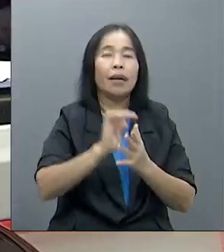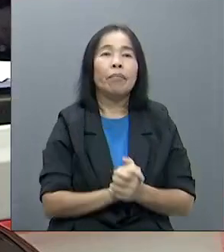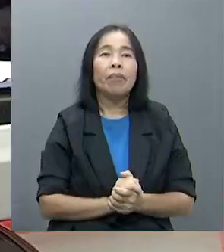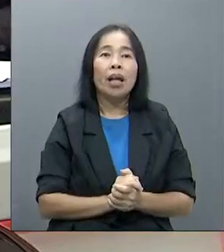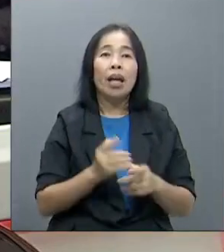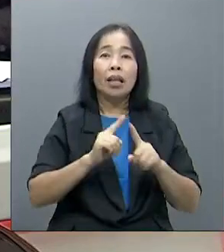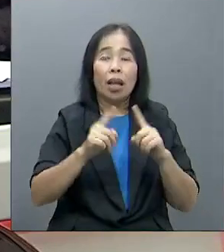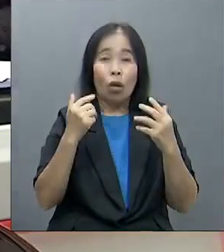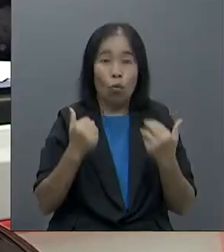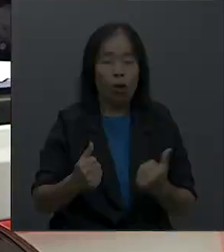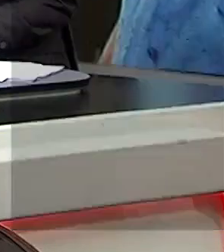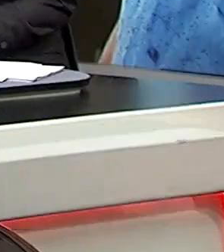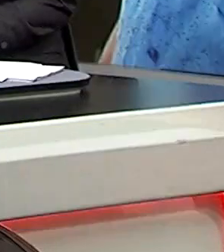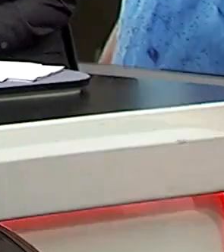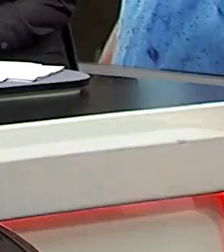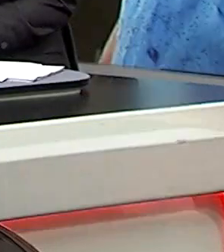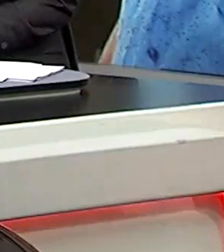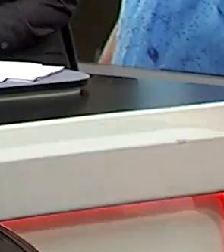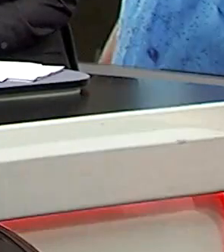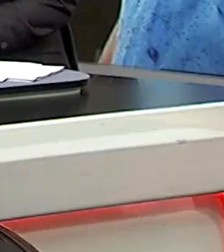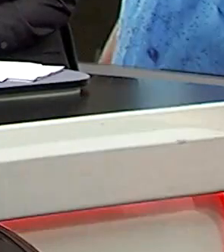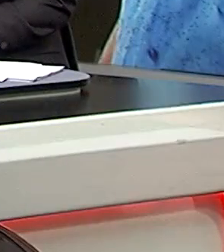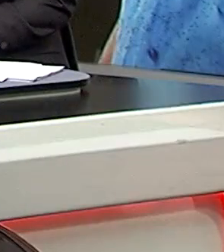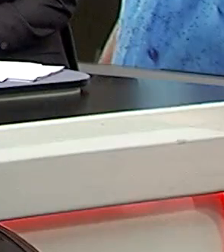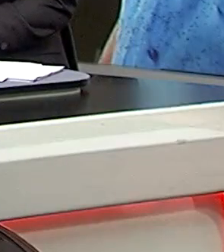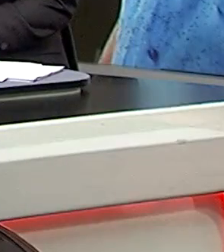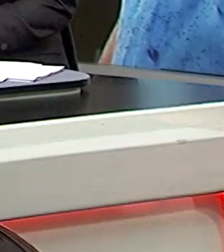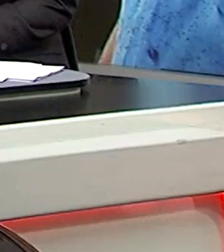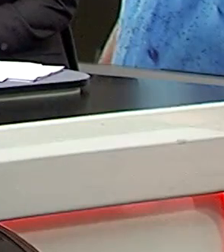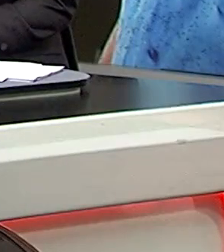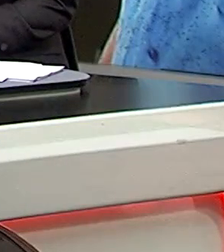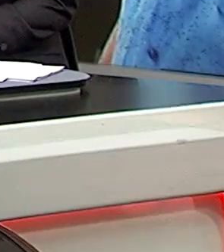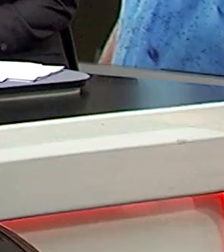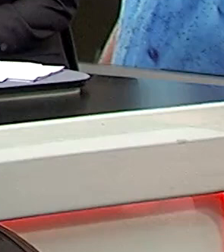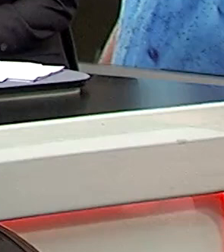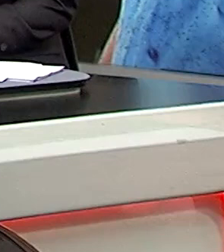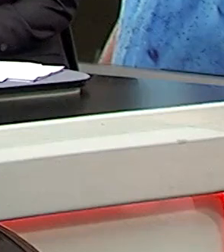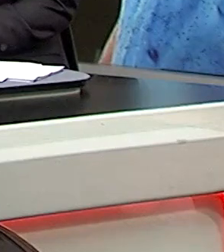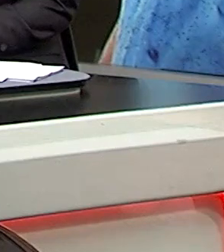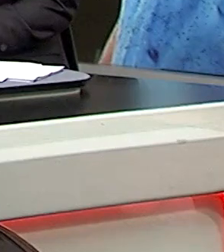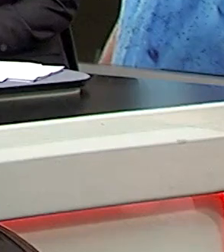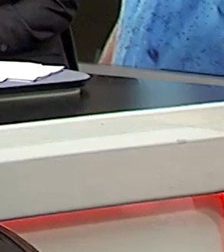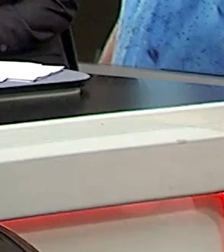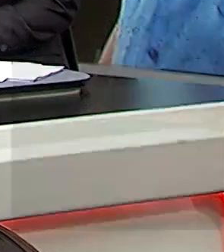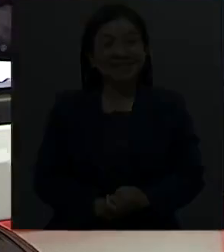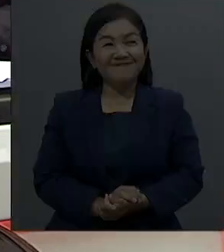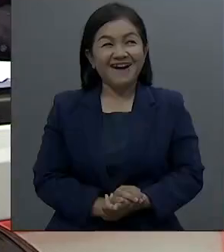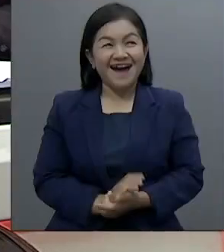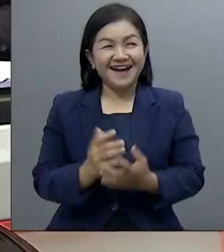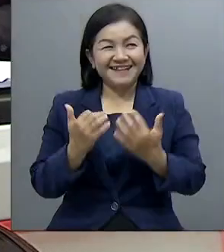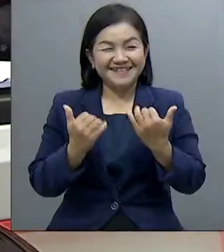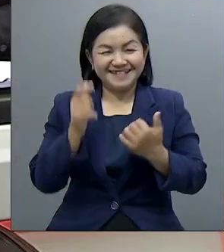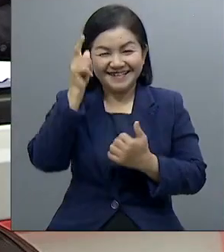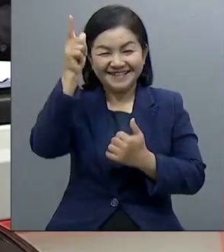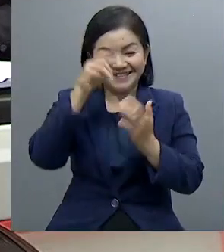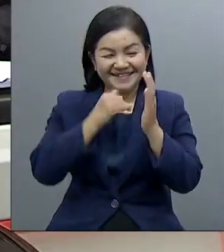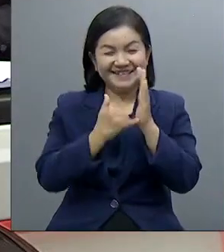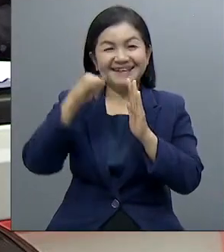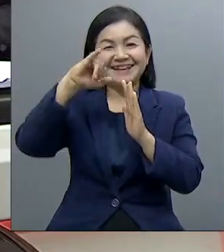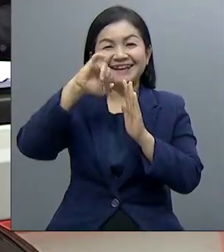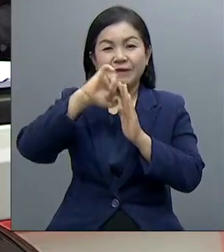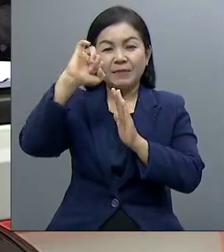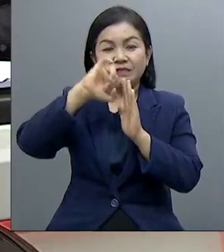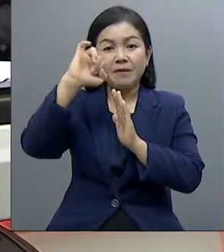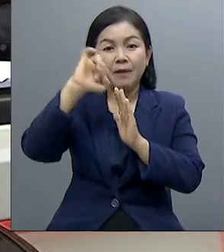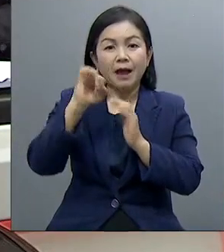แต่วันนี้เป็นวันที่2แล้วค่ะที่คุณทักษิณชินวัตรและครอบครัวใช้เวลาอยู่ที่จังหวัดเชียงใหม่ภารกิจในวันนี้เน้นเดินสาย